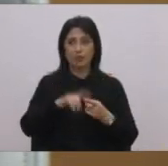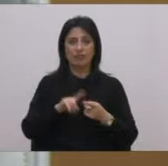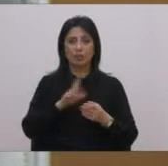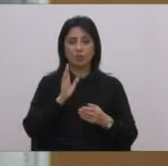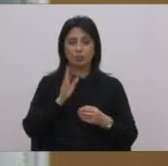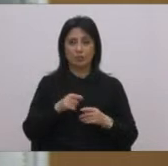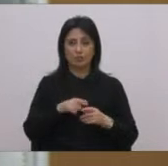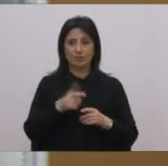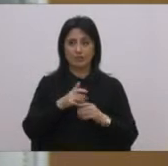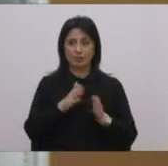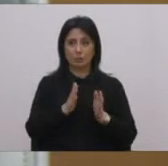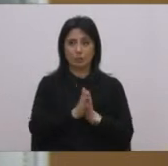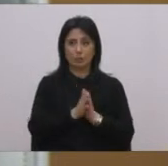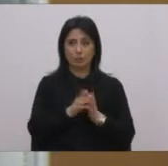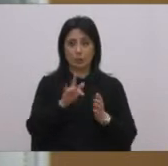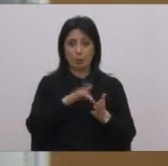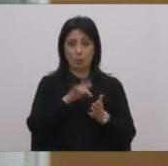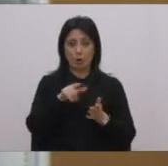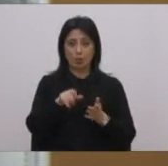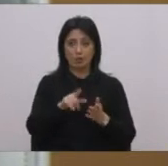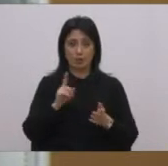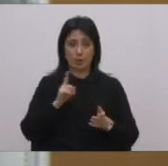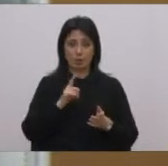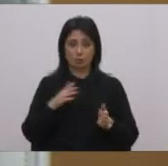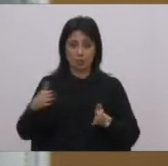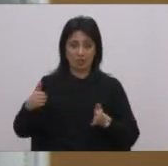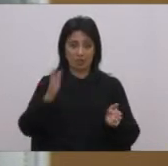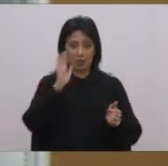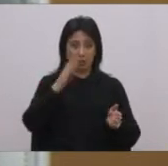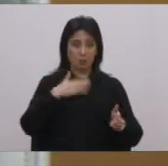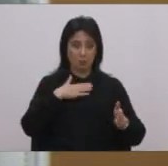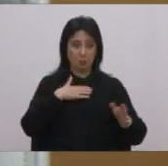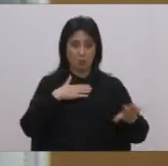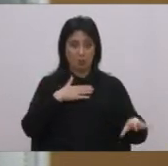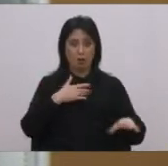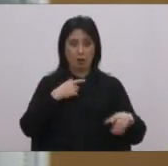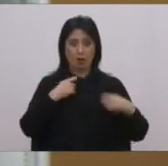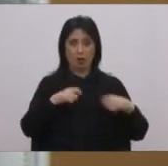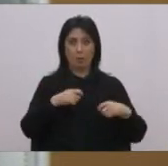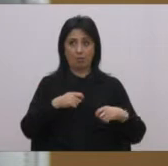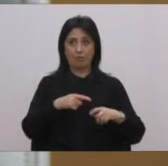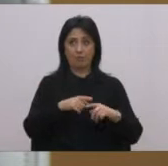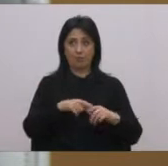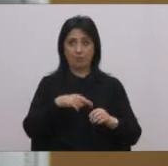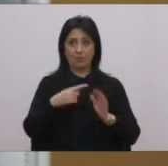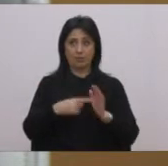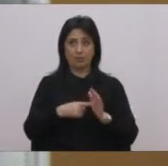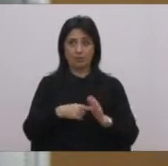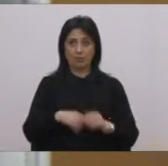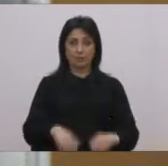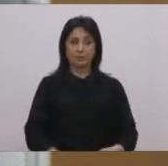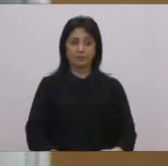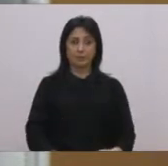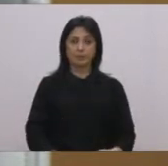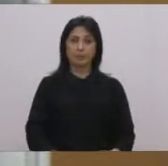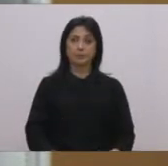დაკავშირებით? ძალიან ვთხოვთ, რომ იმიტომ რომ მოსახლეობა ამას ელოდება და მე წამს, რომ ეს საკითხი დადებითად გადაწყდება.